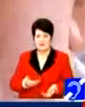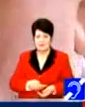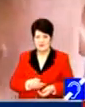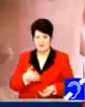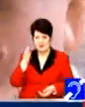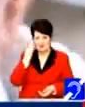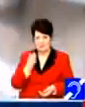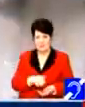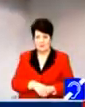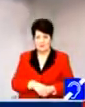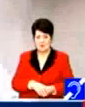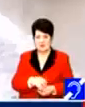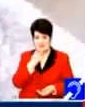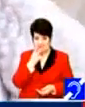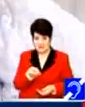capul unui om,